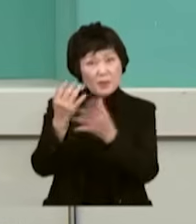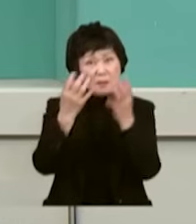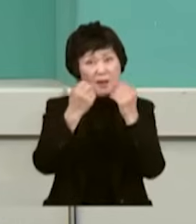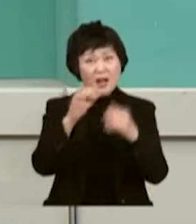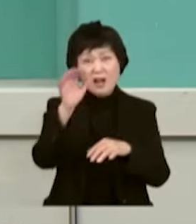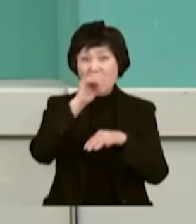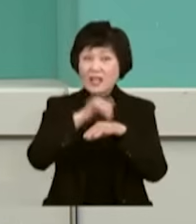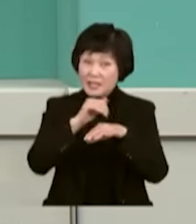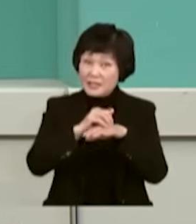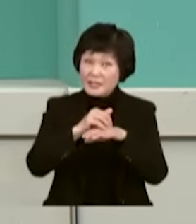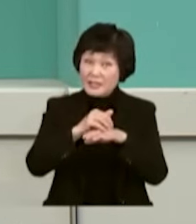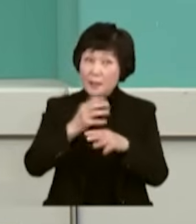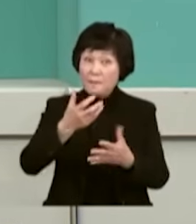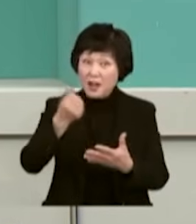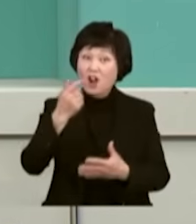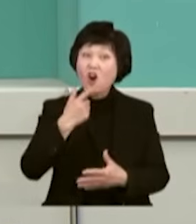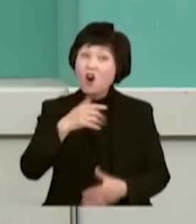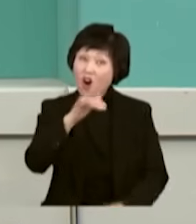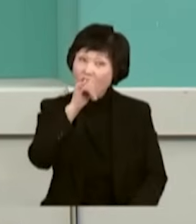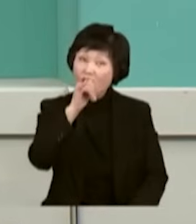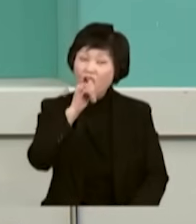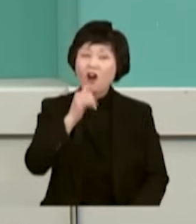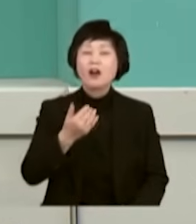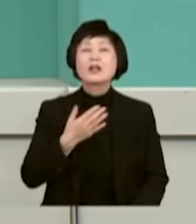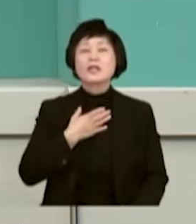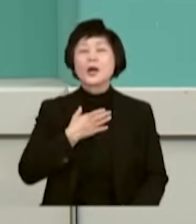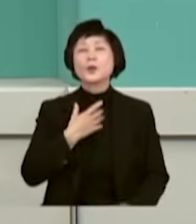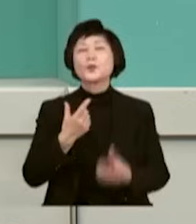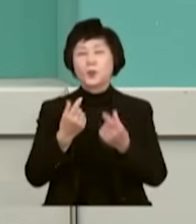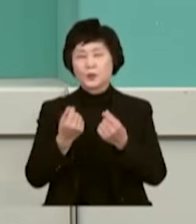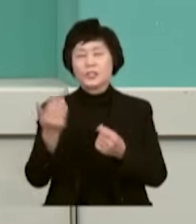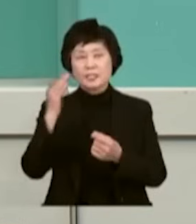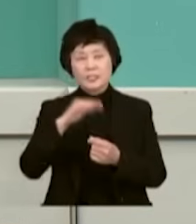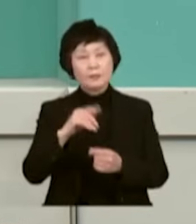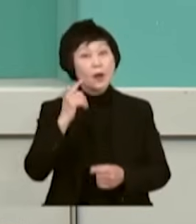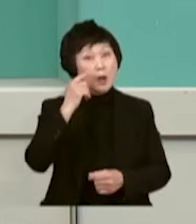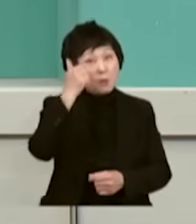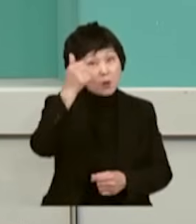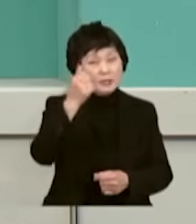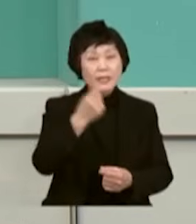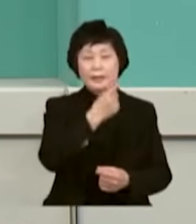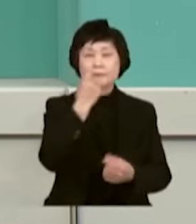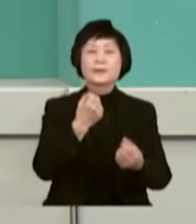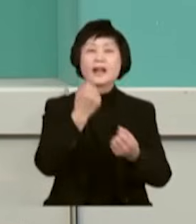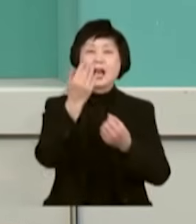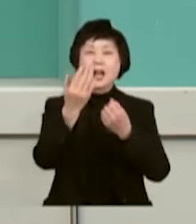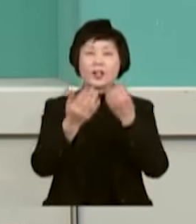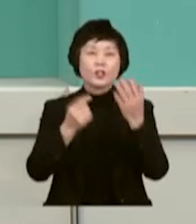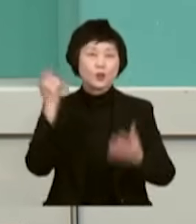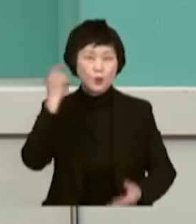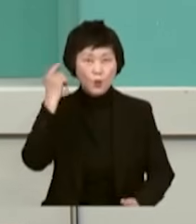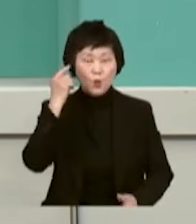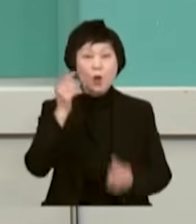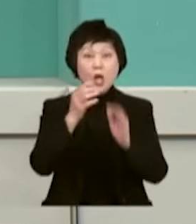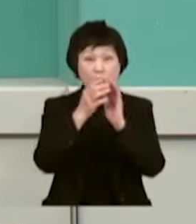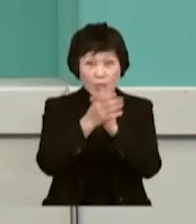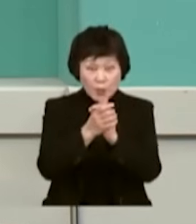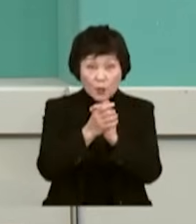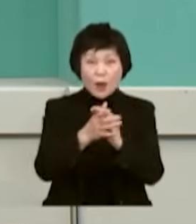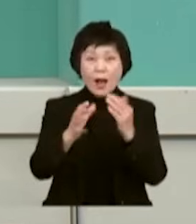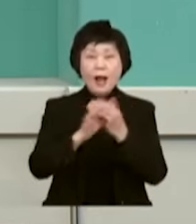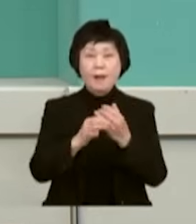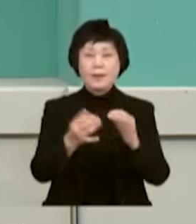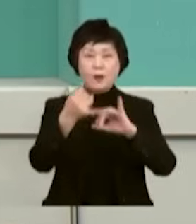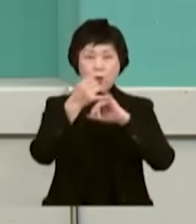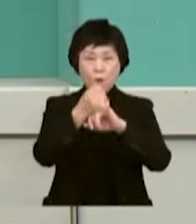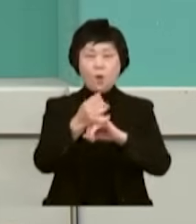간증 사역자로 다니고 있지만 우리 주성민 목사님 간증을 들으니까 기도는 반드시 응답받는다는 것을 다시